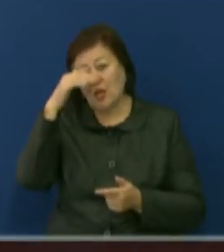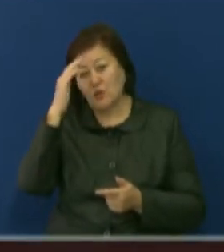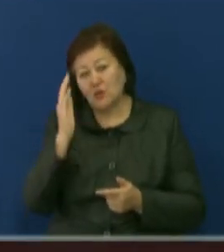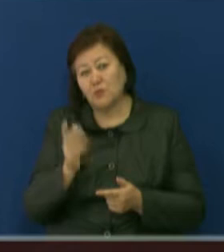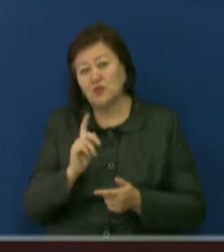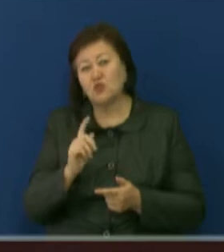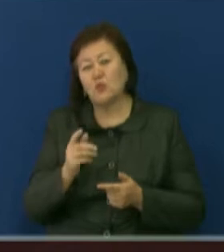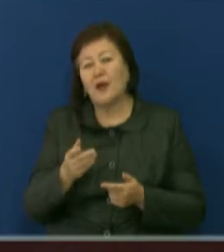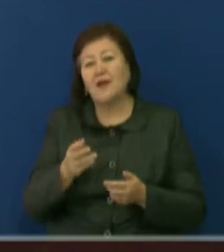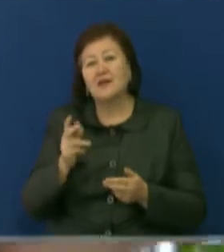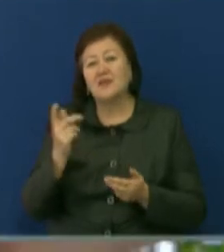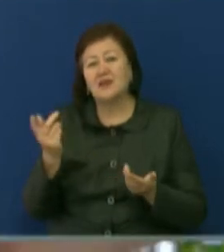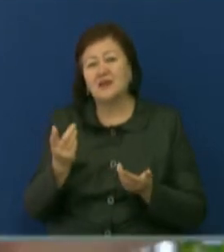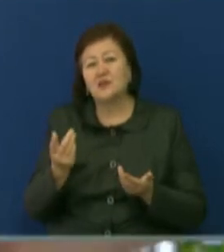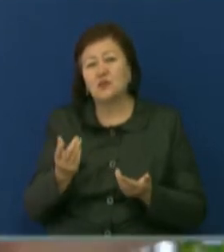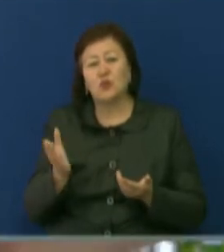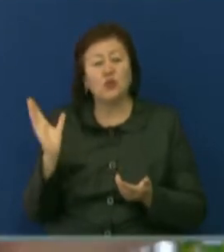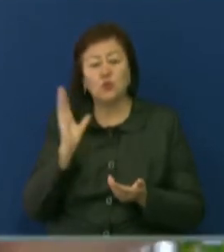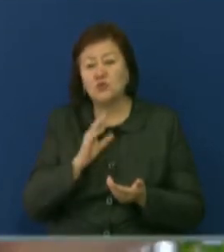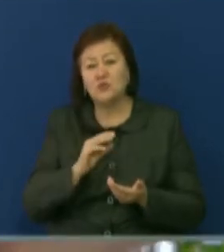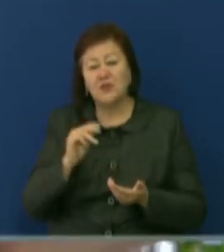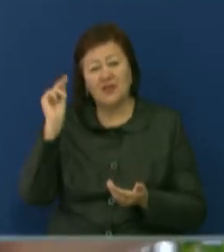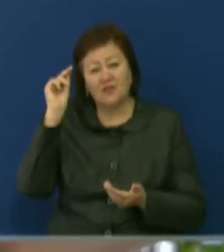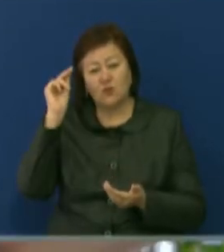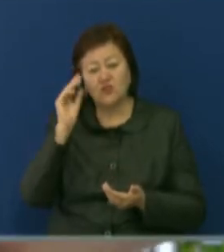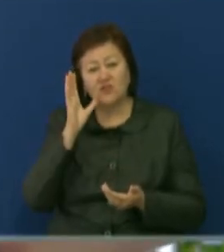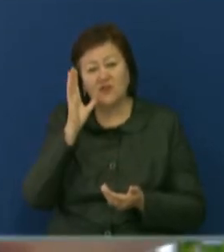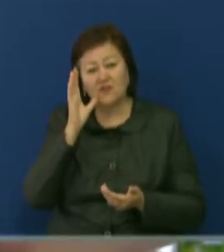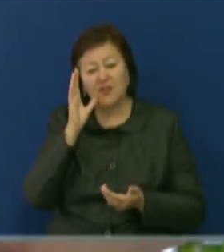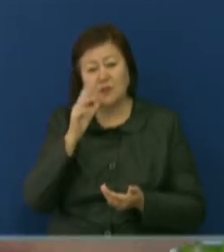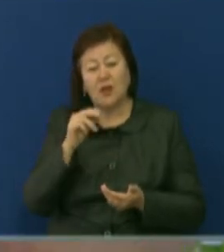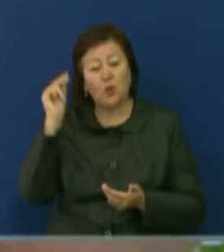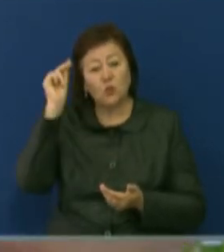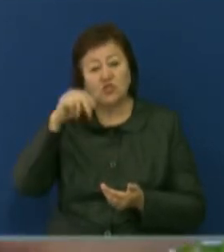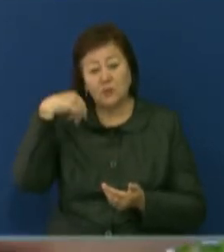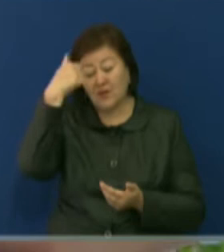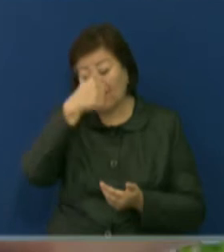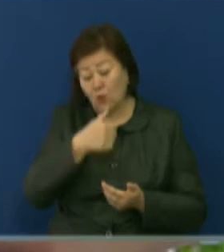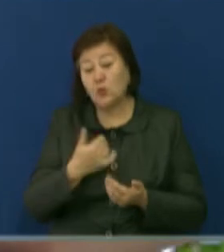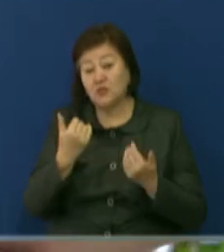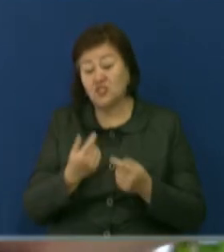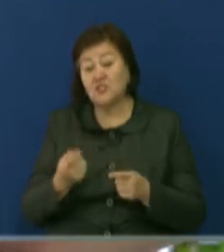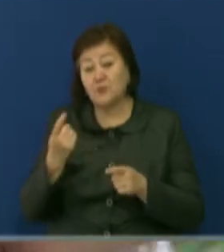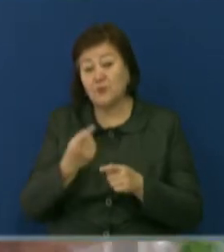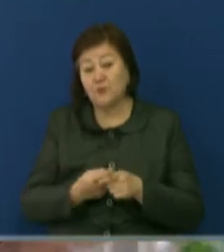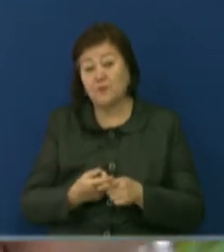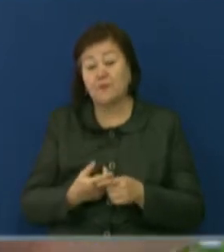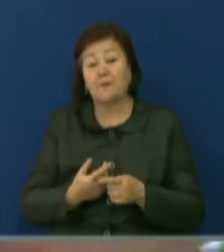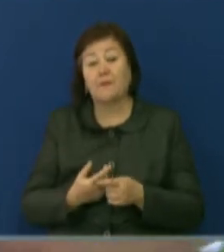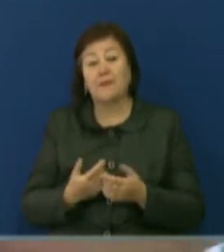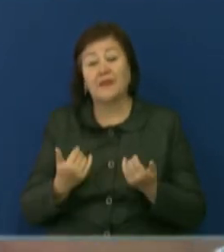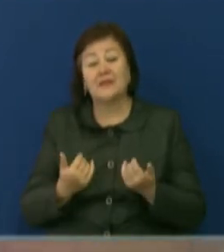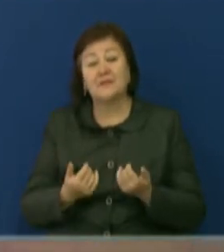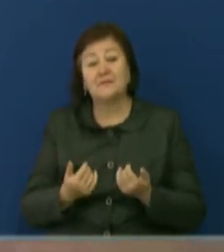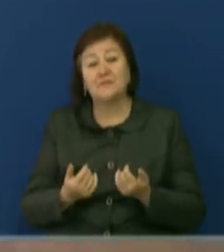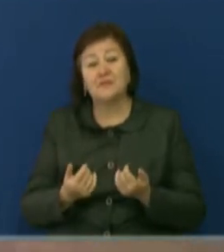келтіру мақсатында жүзеге асырылуда. Школа это организована для устранения пробелов. Бұл мектеп оқушылардың біліміндегі олқылықты жою